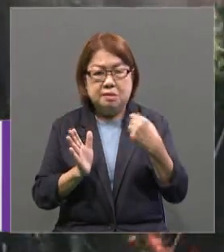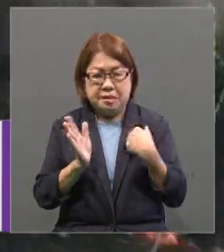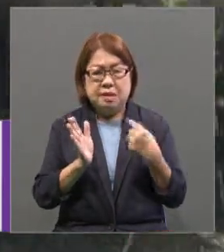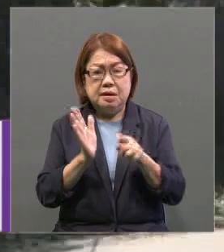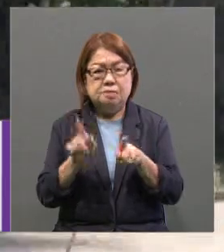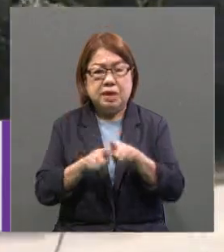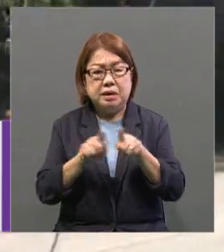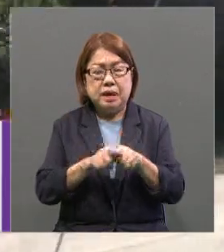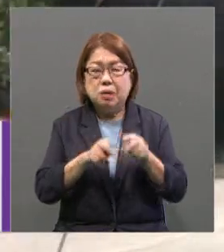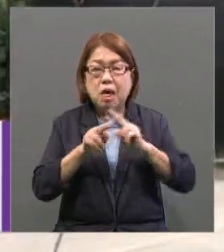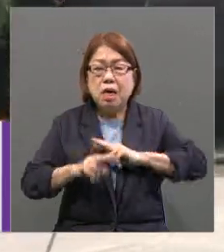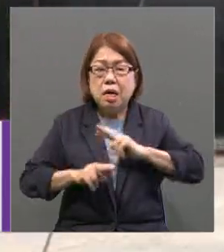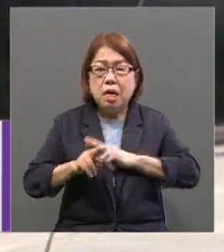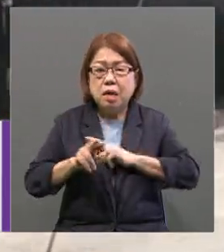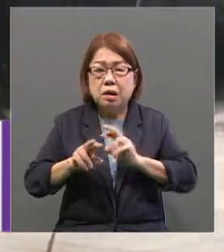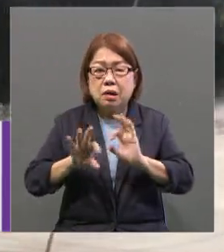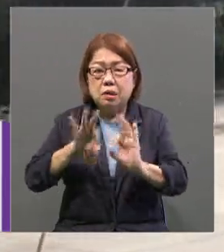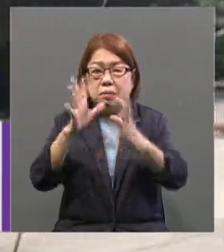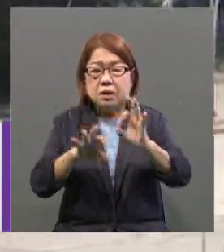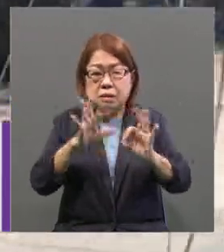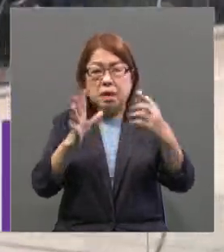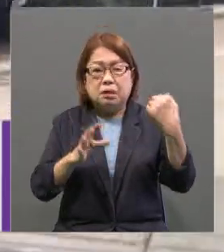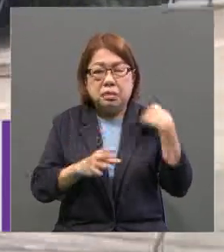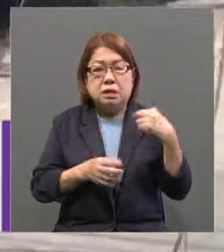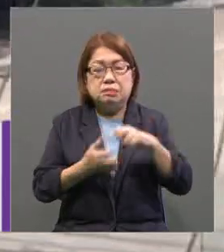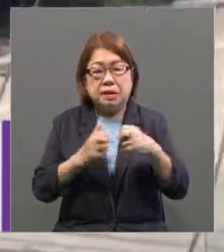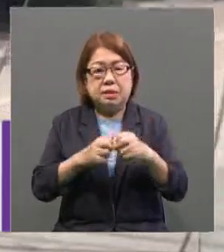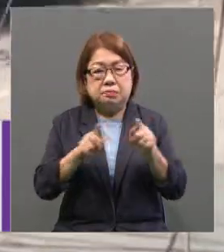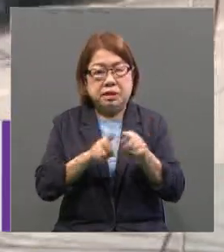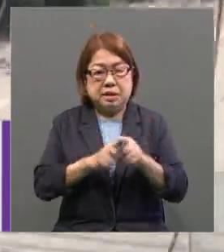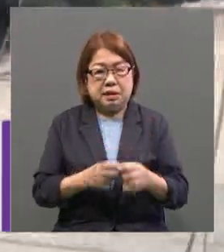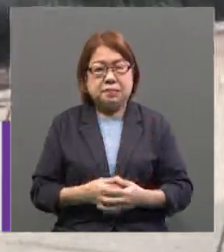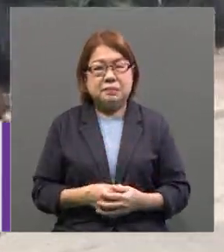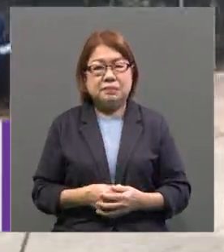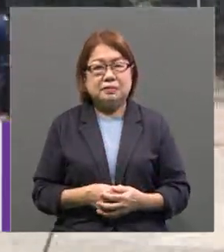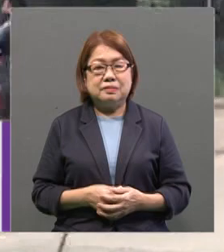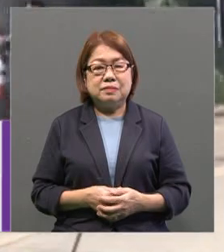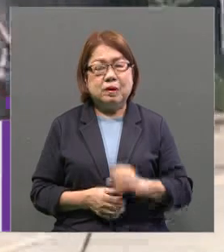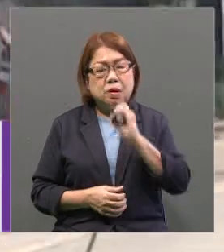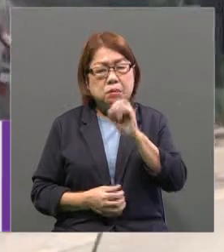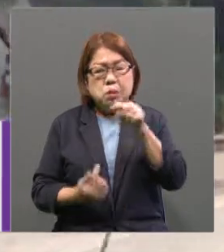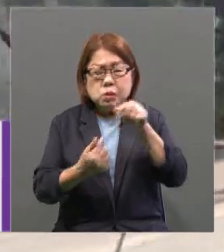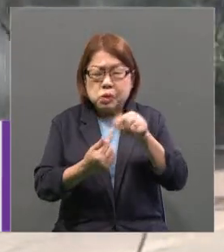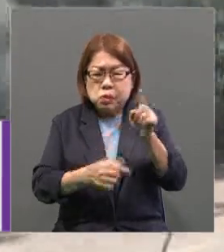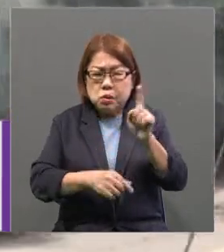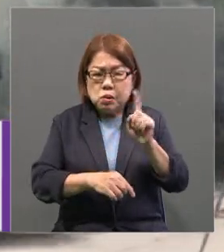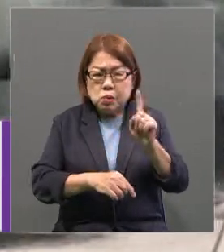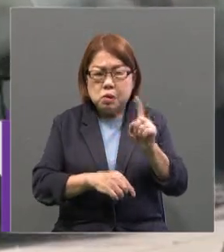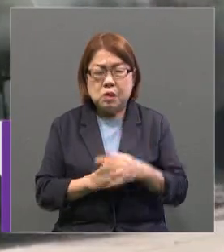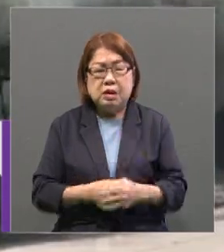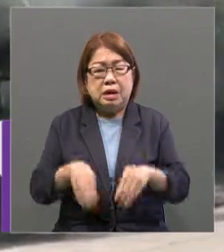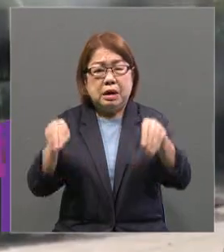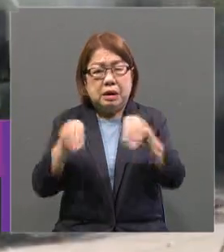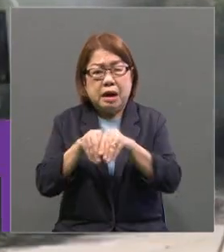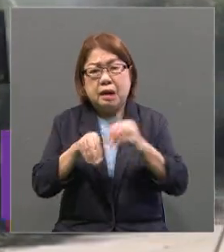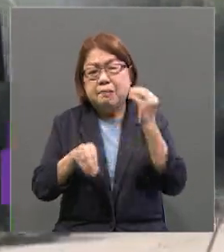ล้วอยู่ๆก็ไหม้เข้าไป ใช่ใช ่หลายพื้นที่ที่ได้รับผลกระทบอันนี้คือเขาบอกว่าช่วงที่เกิดเหตุเนี่ยอยู่ใกล้กับบ้าน